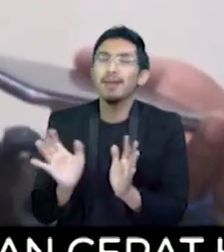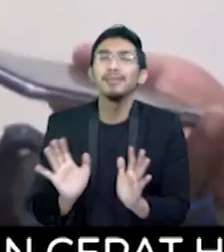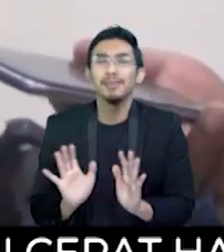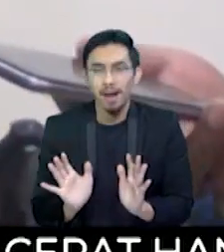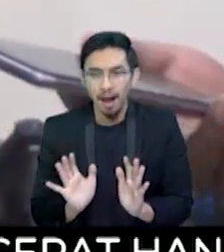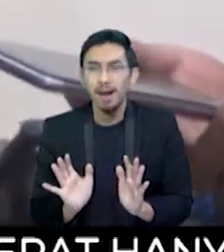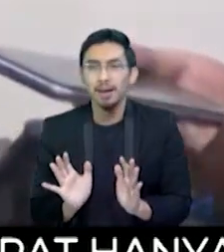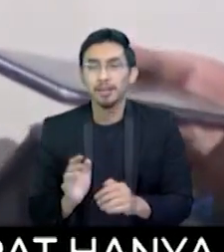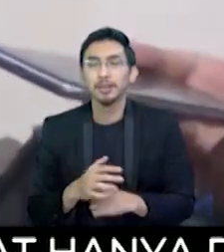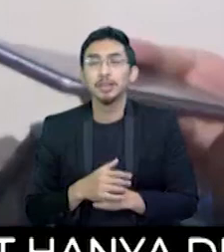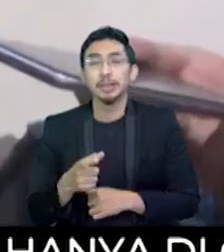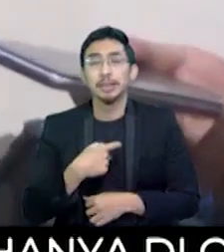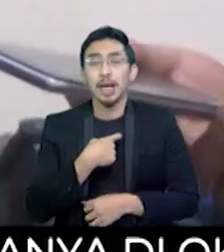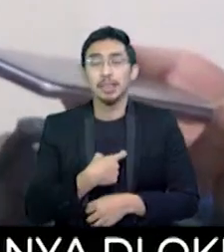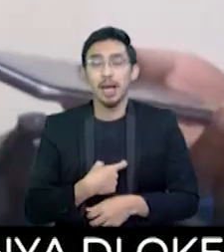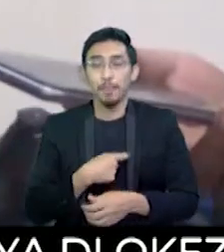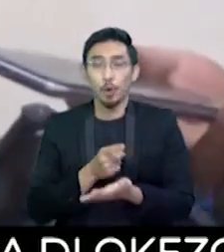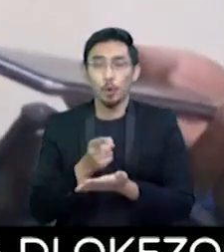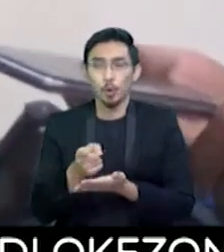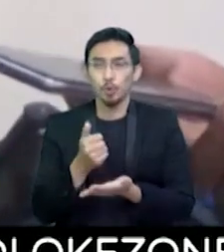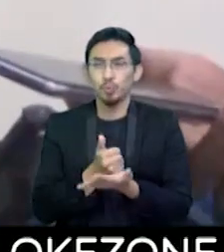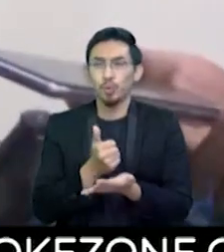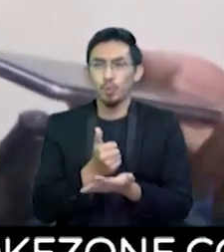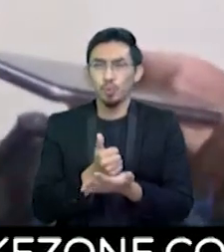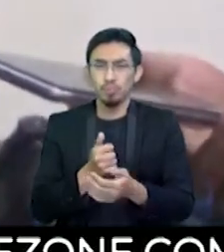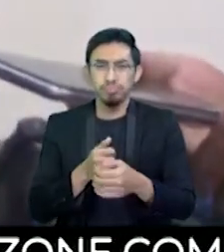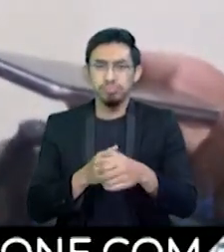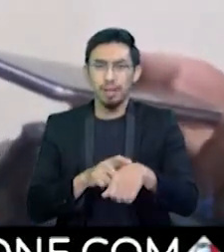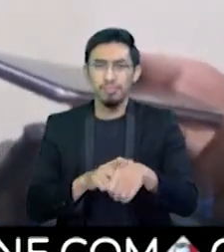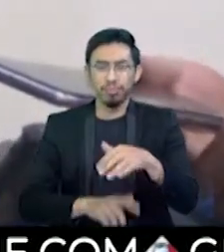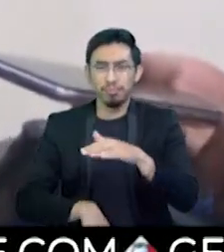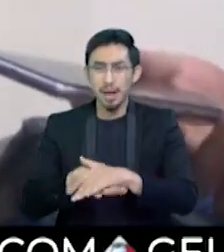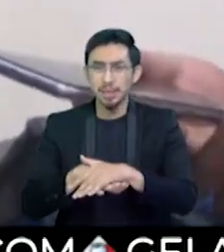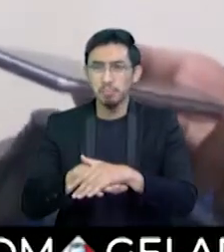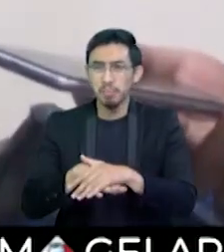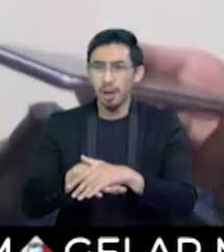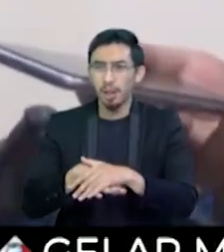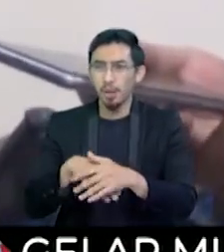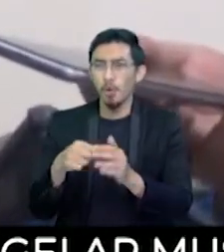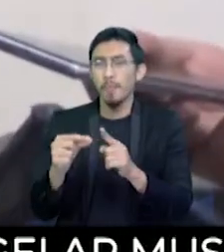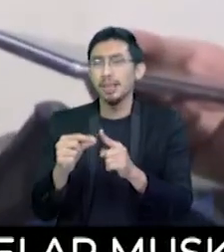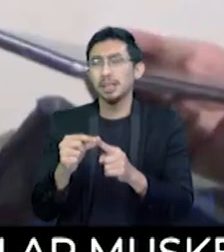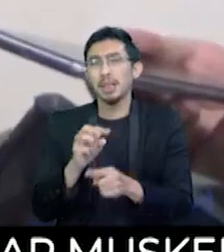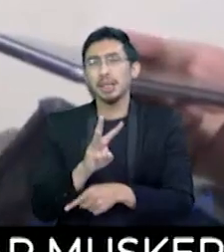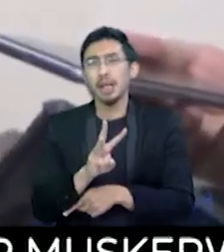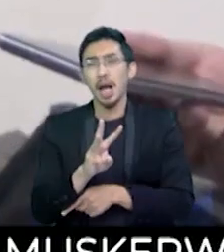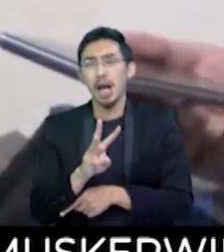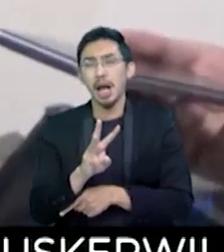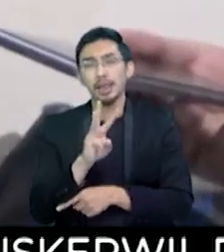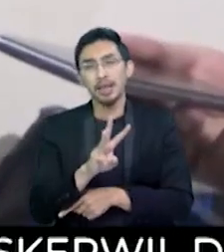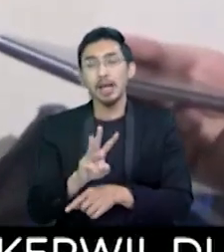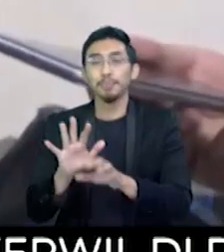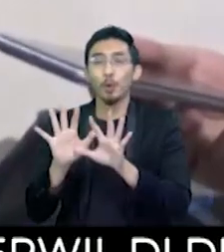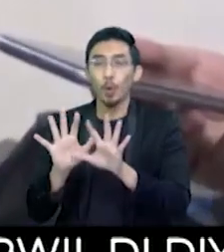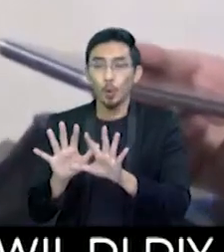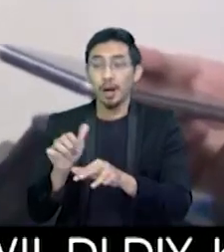seharusnya dengan batas maksimal 310 ayat 4 dan 310 ayat 2 itu 6 tahun penjara,